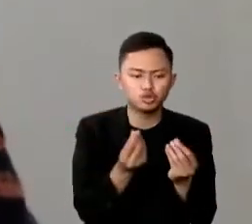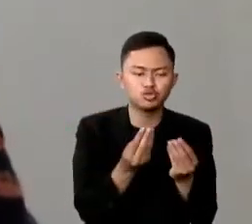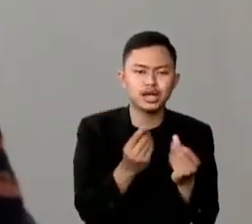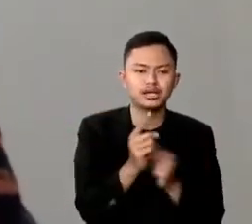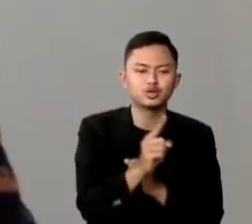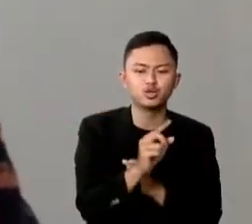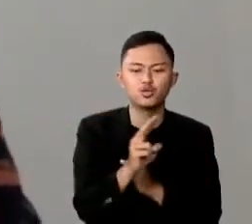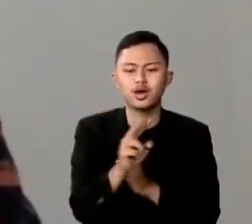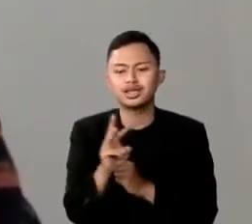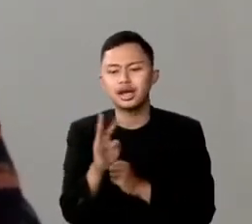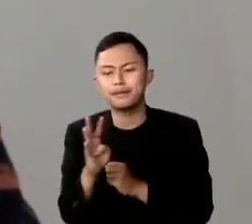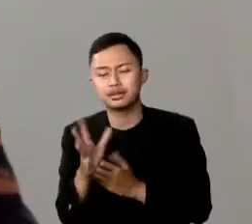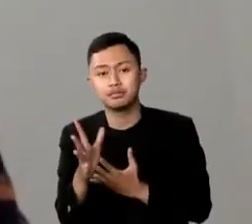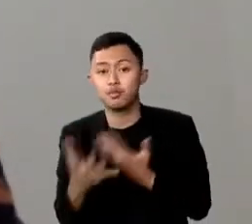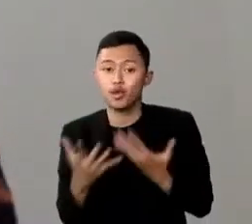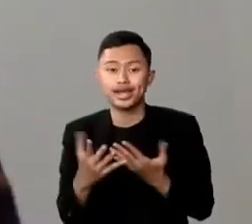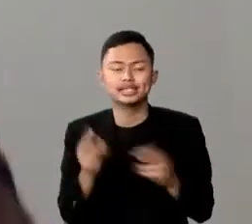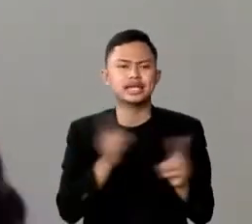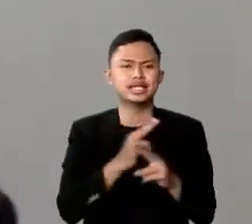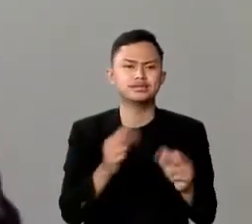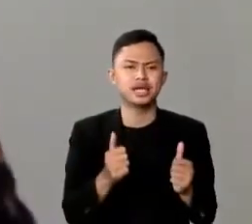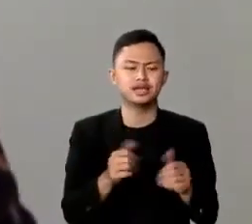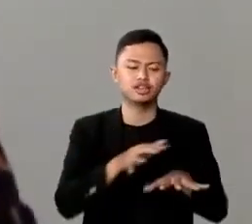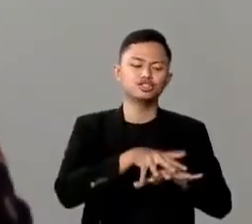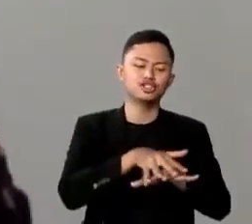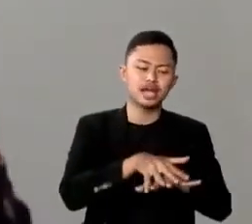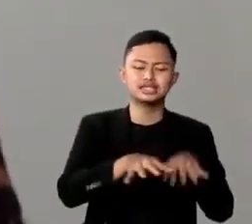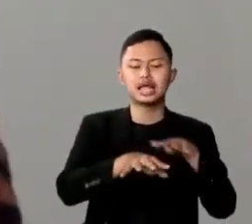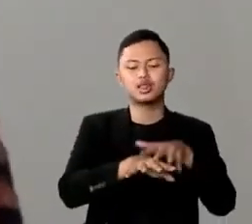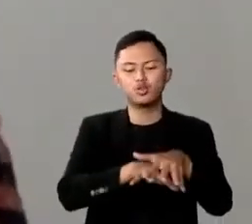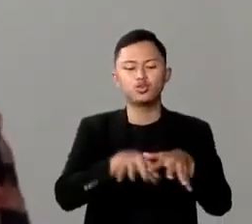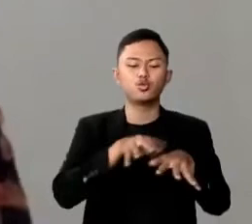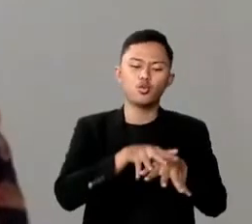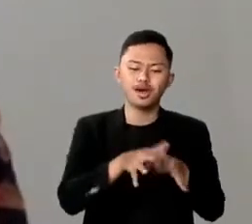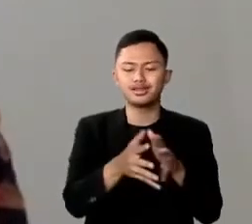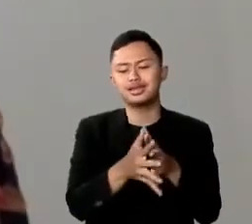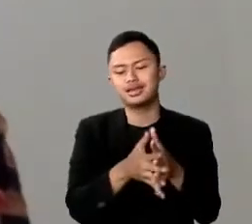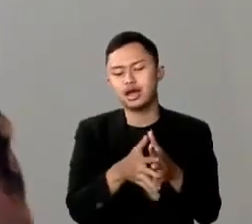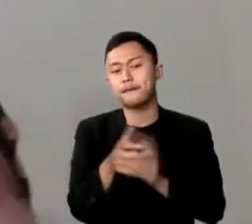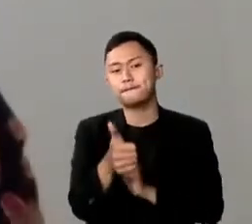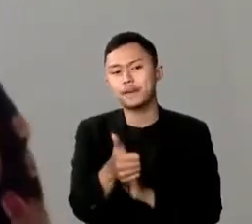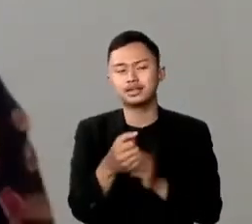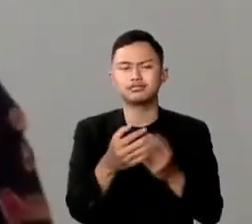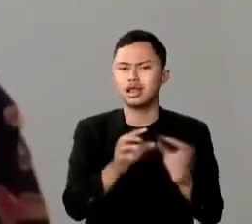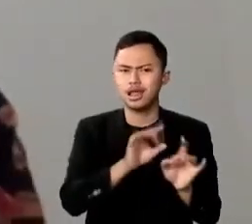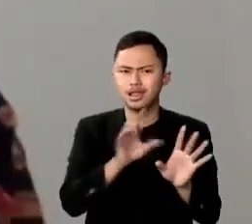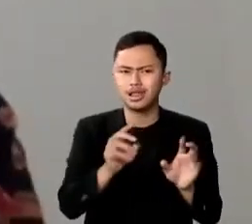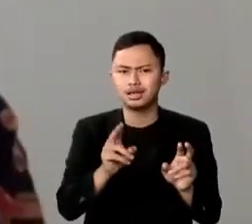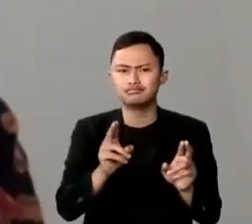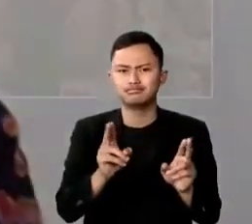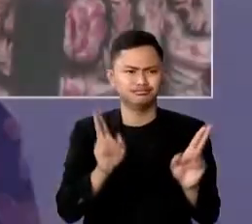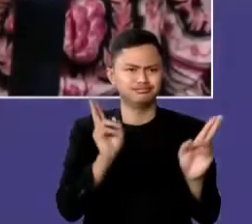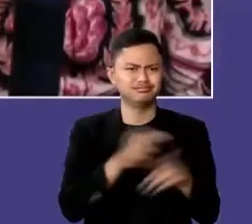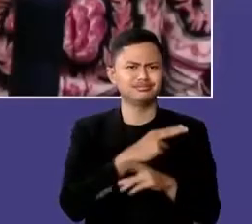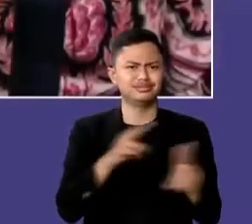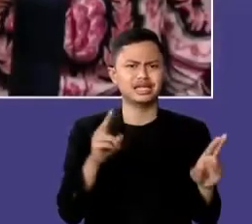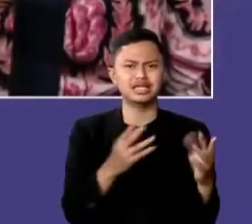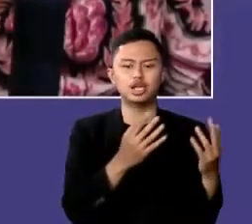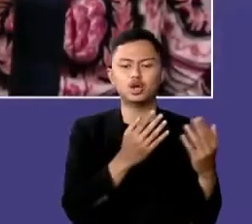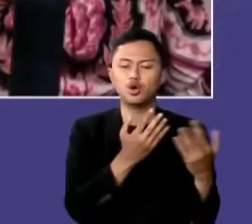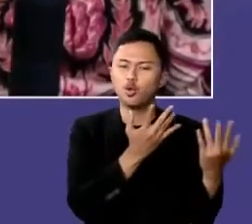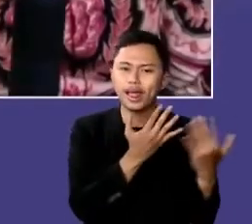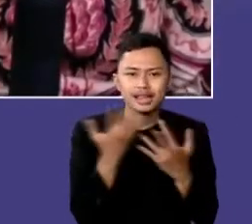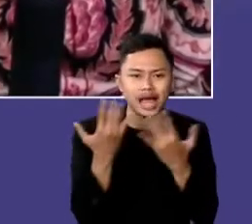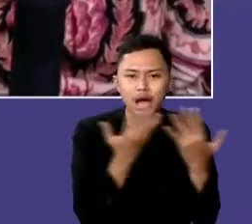dengan cara kaset uh sambil bernyanyi sambil cuci tangan 6 langkah 20 detik itu kira-kira nyanyi panjang umurnya dua